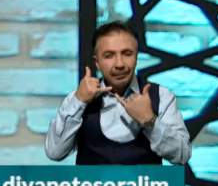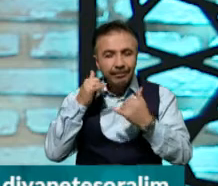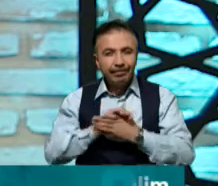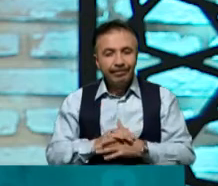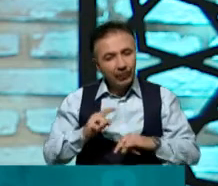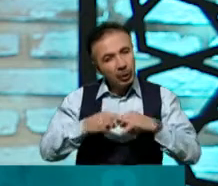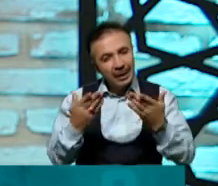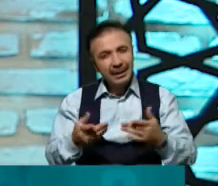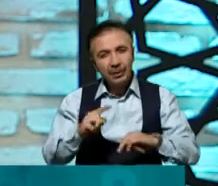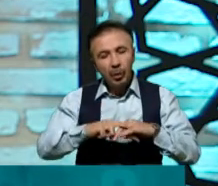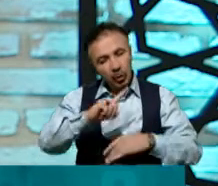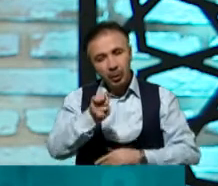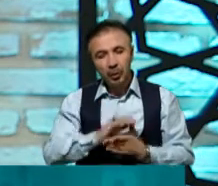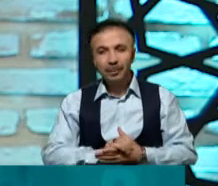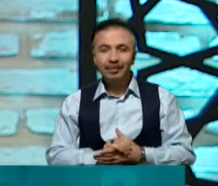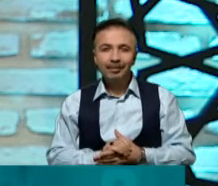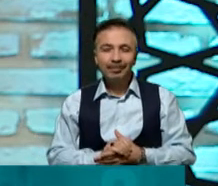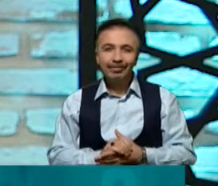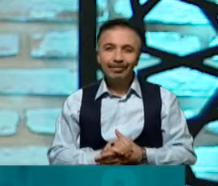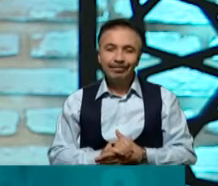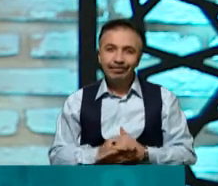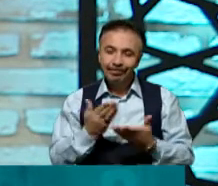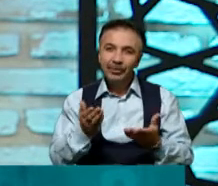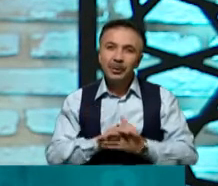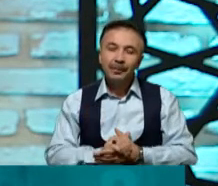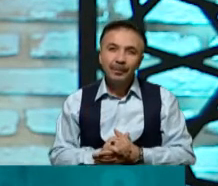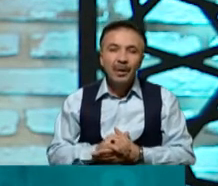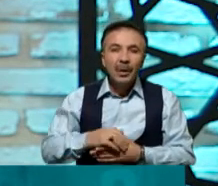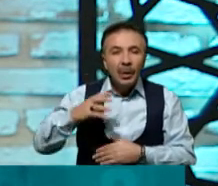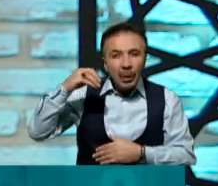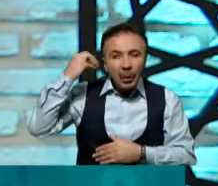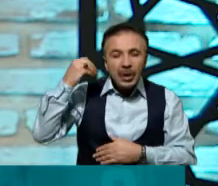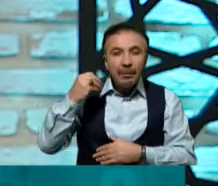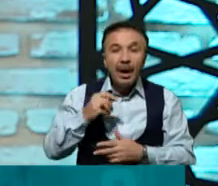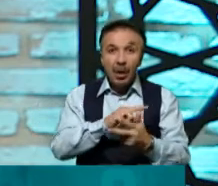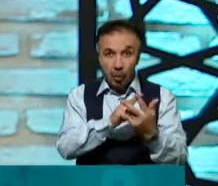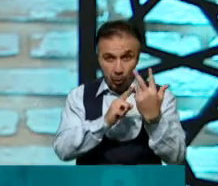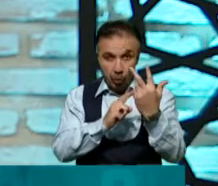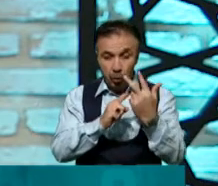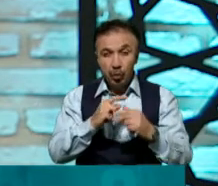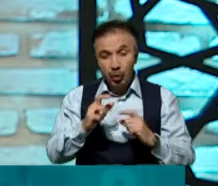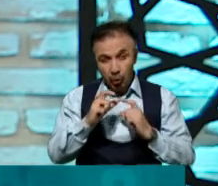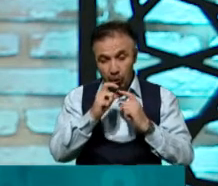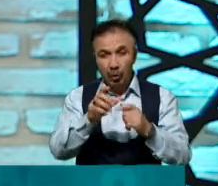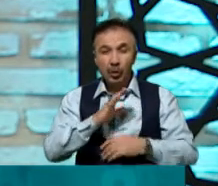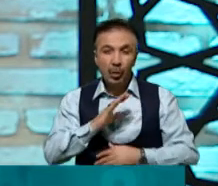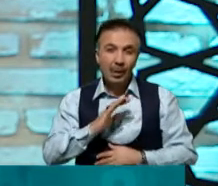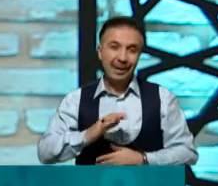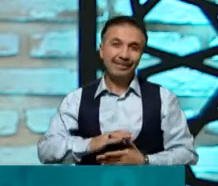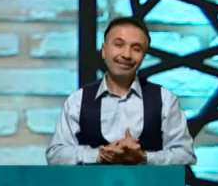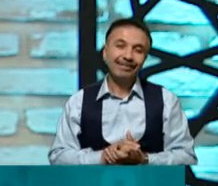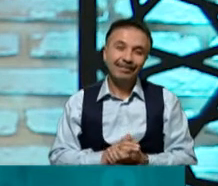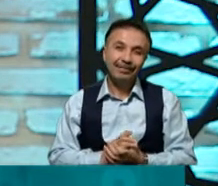bulduk hocam. Buyurun Elfide Hanım. Ben hocama 3 sorum olacaktı. Buyurun. 2 demiştim ama 3